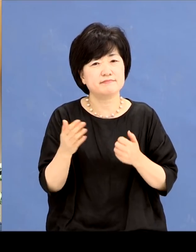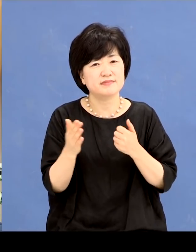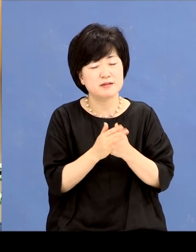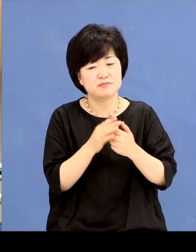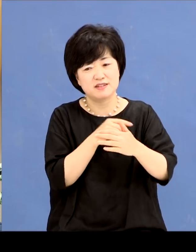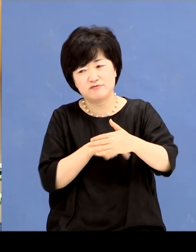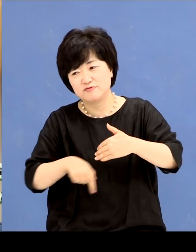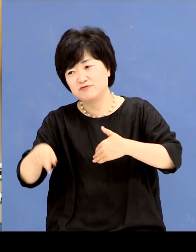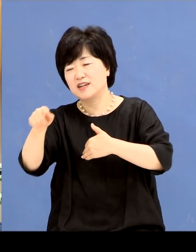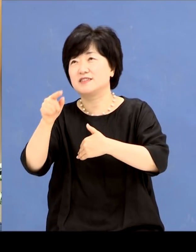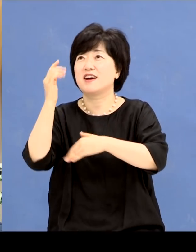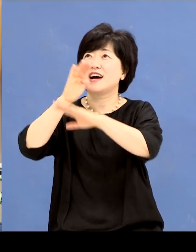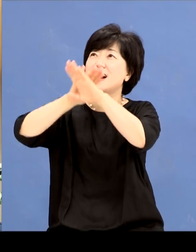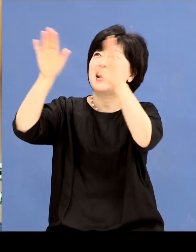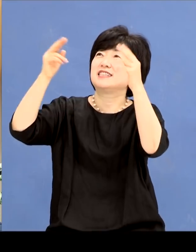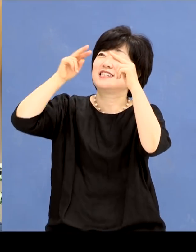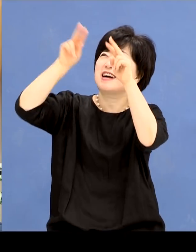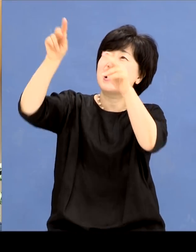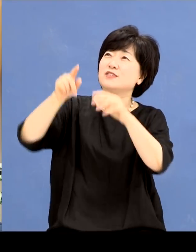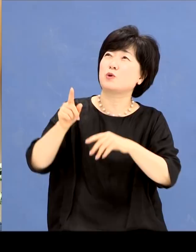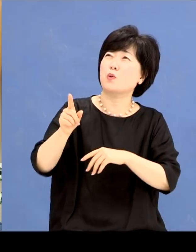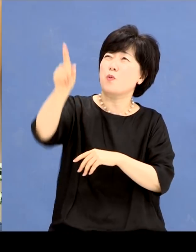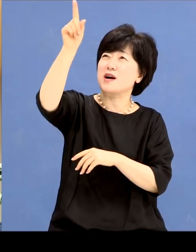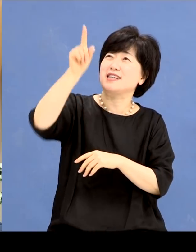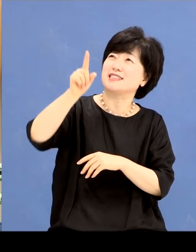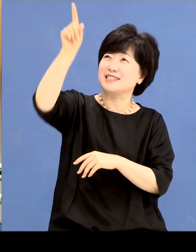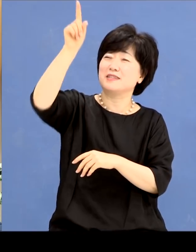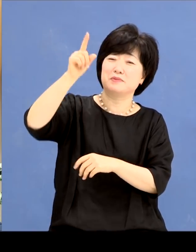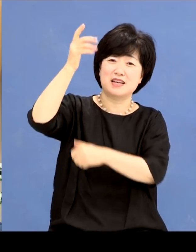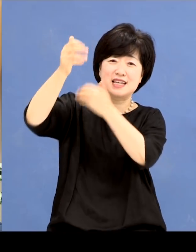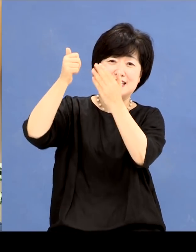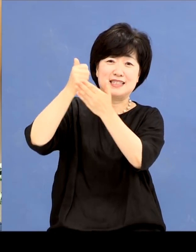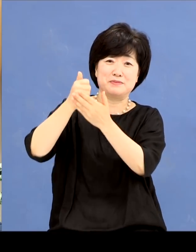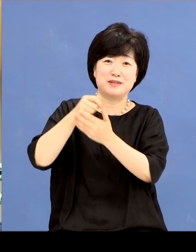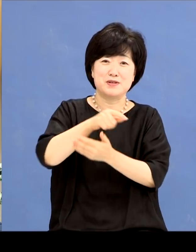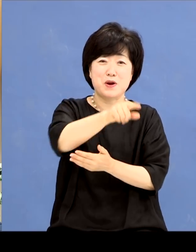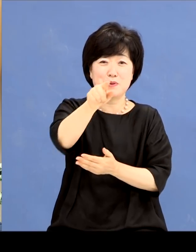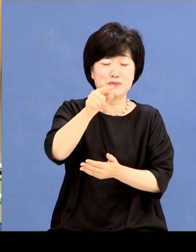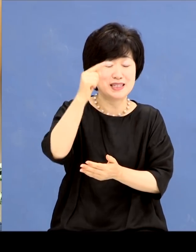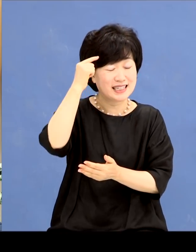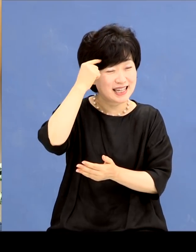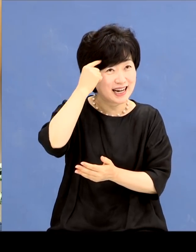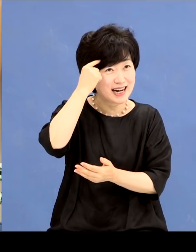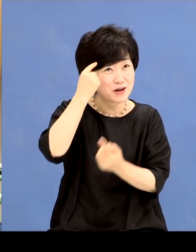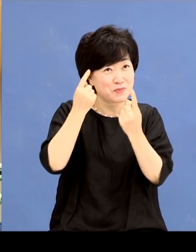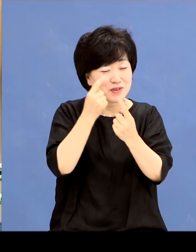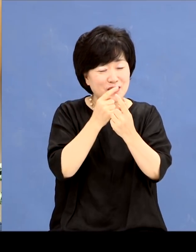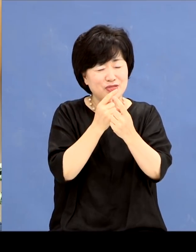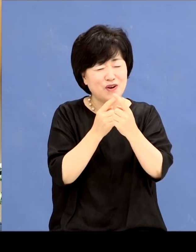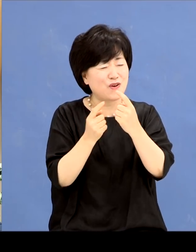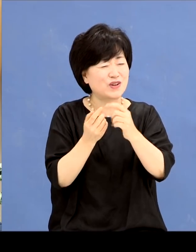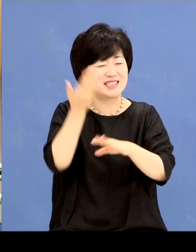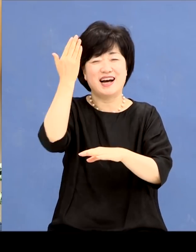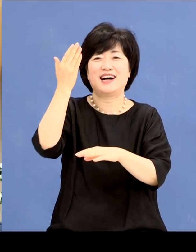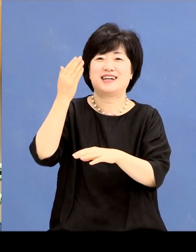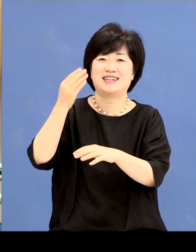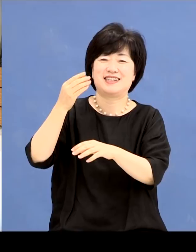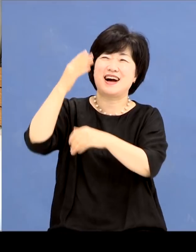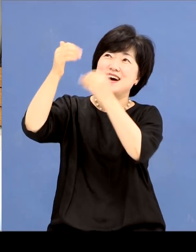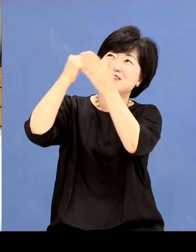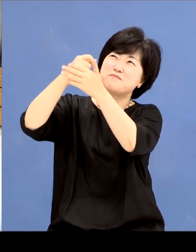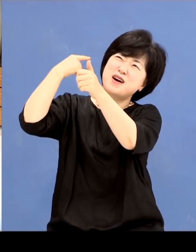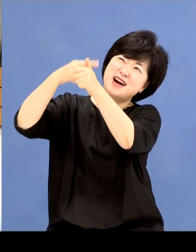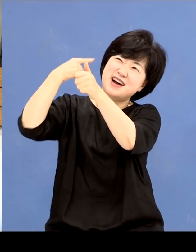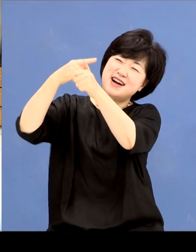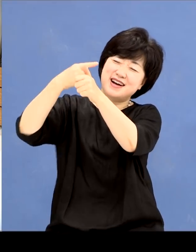향해서 막 온갖 욕은 다 했던 것 같아요. 손가락질하면서 여러분들이 상상하시는 그 이상의 욕들을 그 어린아이가